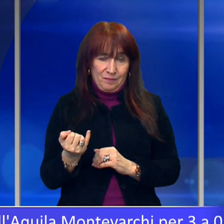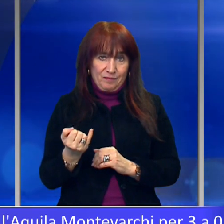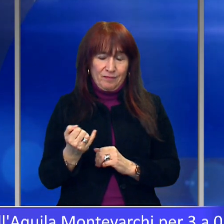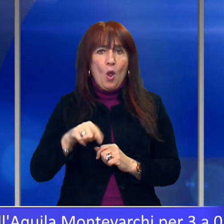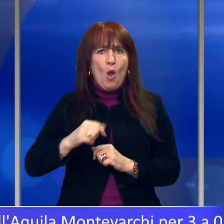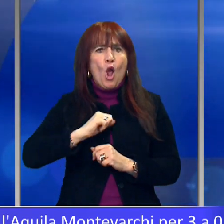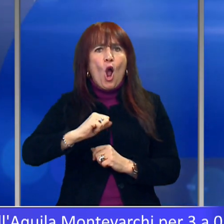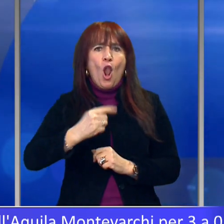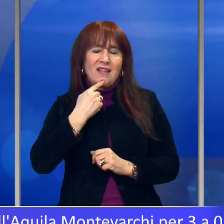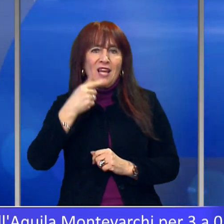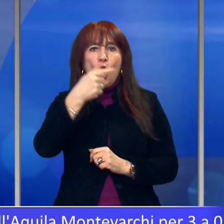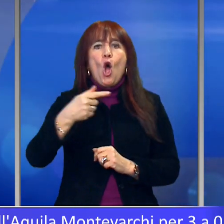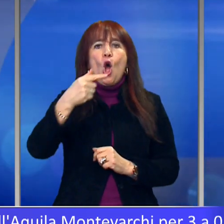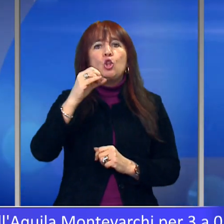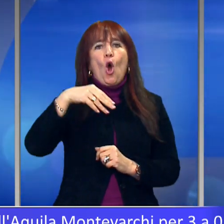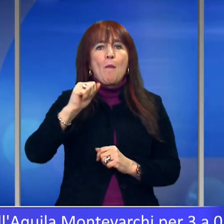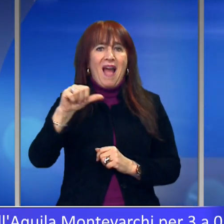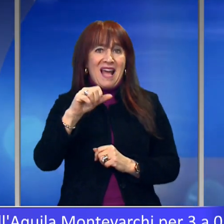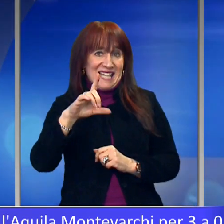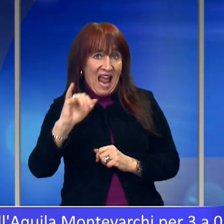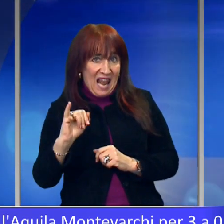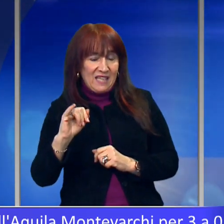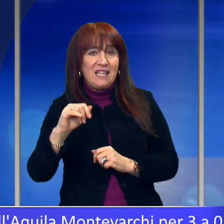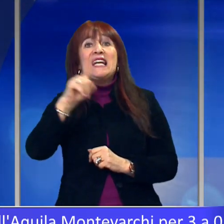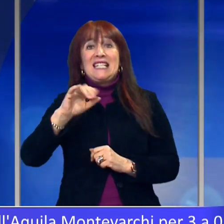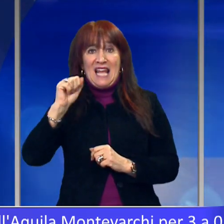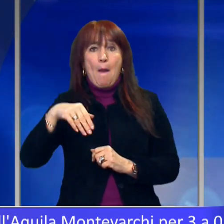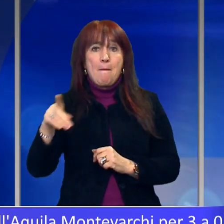e il gol di Tomaselli e zamparo